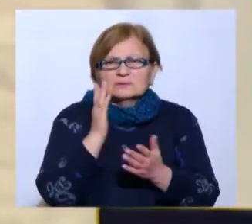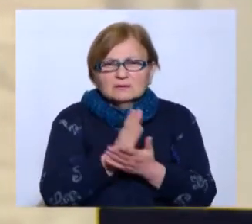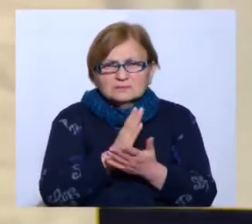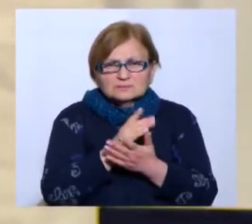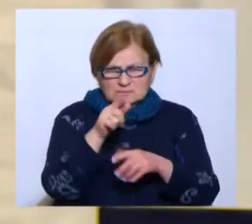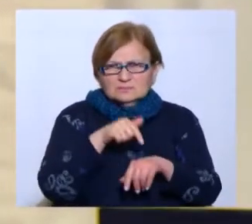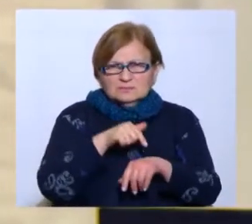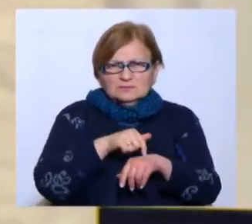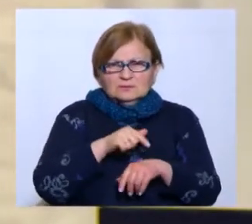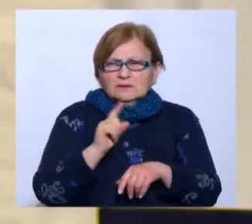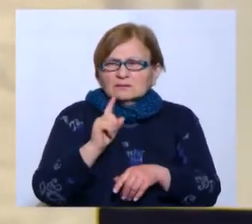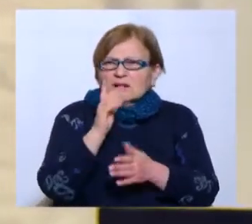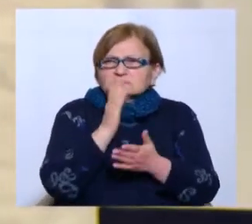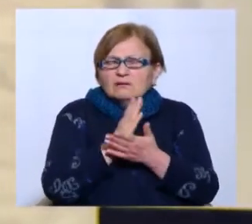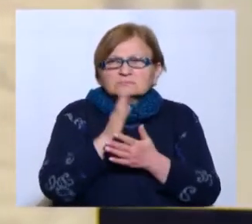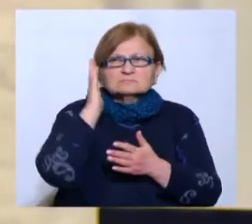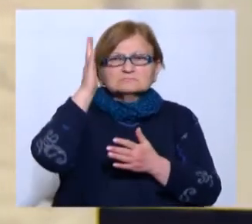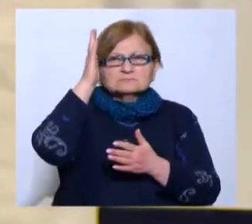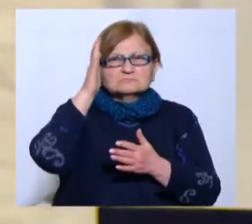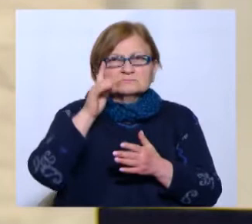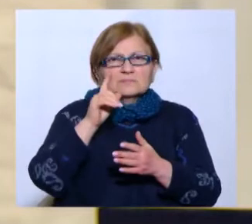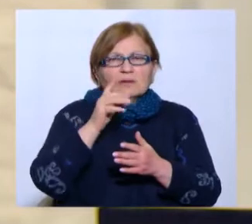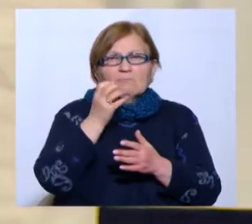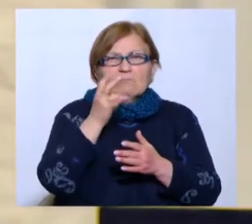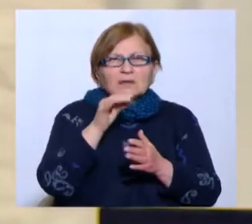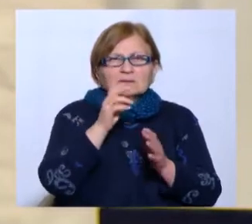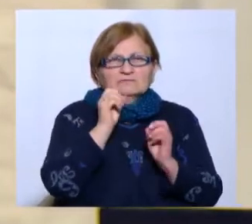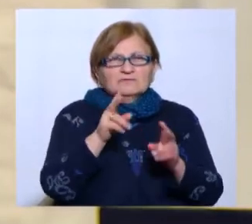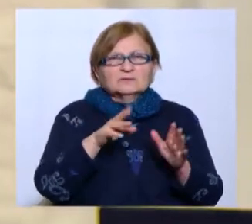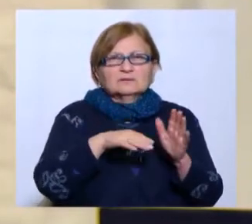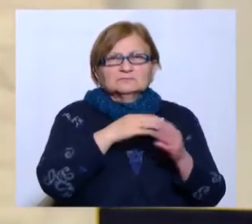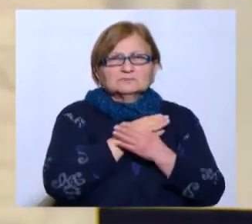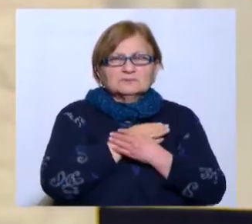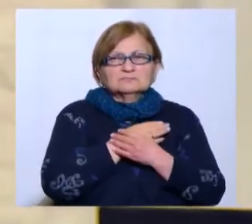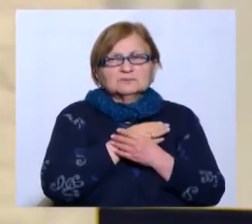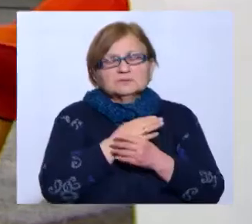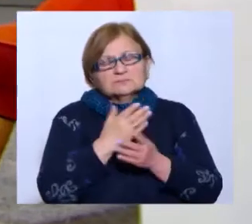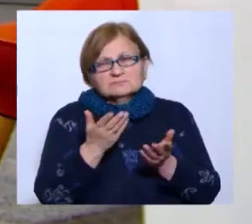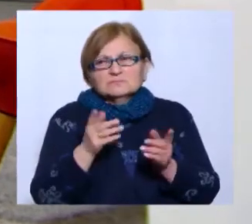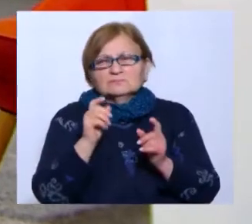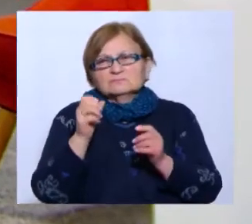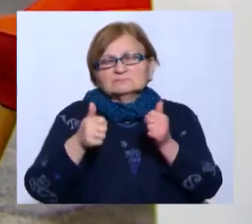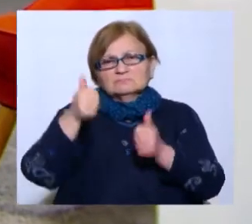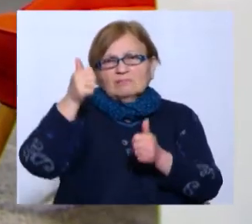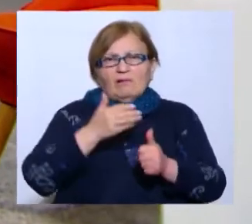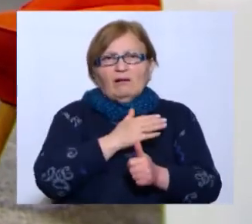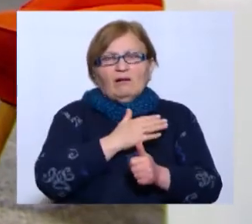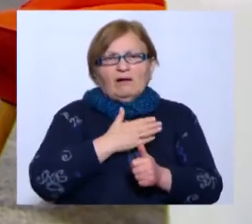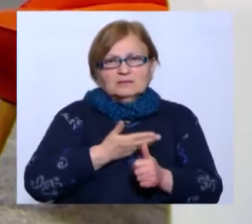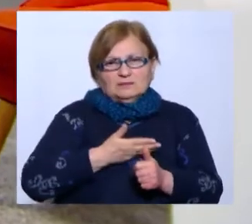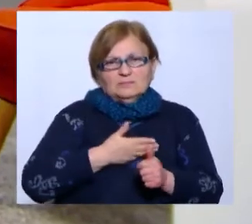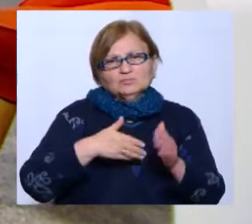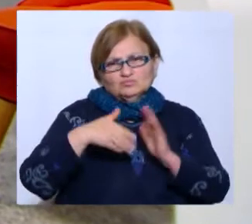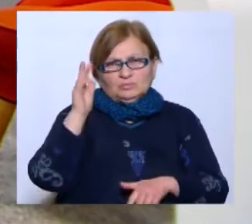რომ არის რაღაცა უფრო მაღალი, რომლის წინაშეც ადამიანი უძლურია, ხოლო თუ